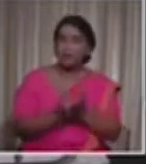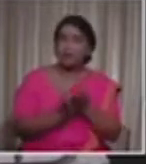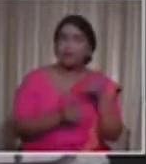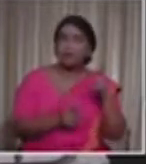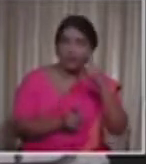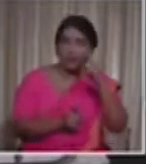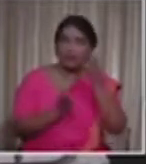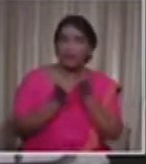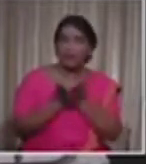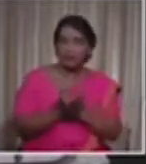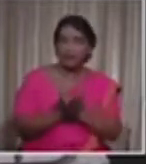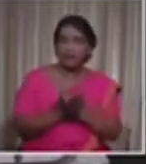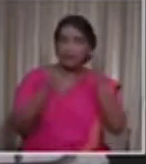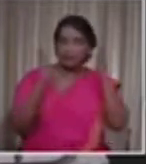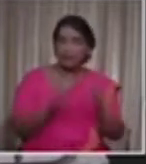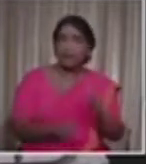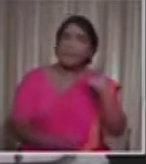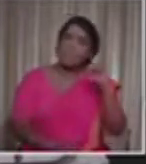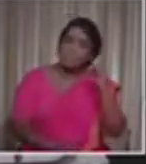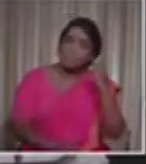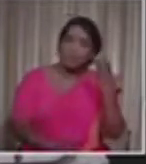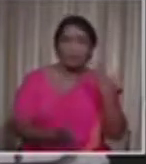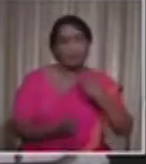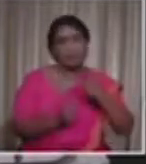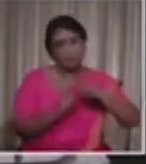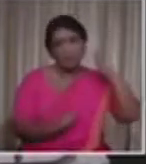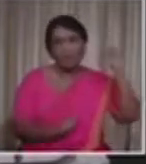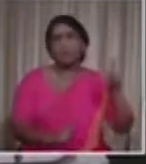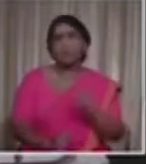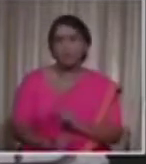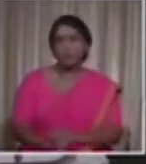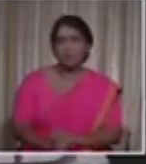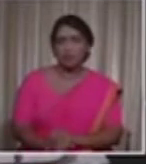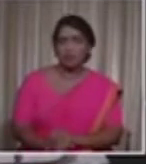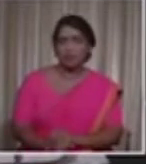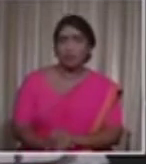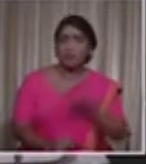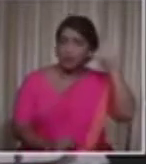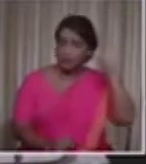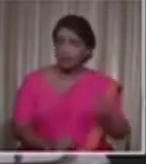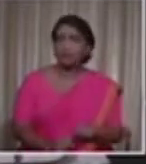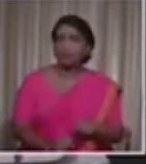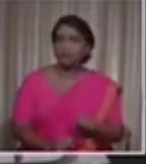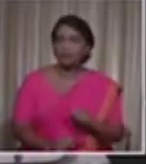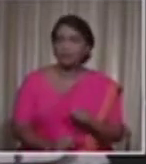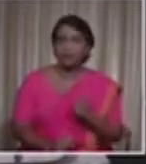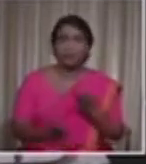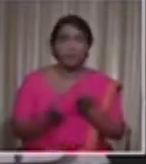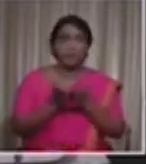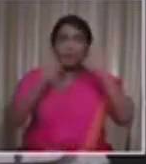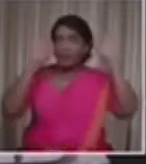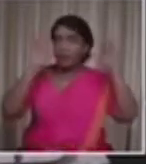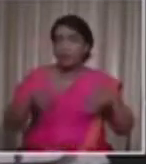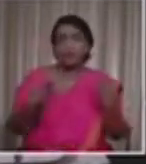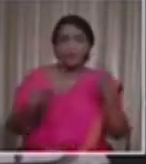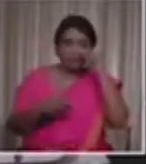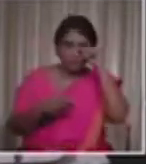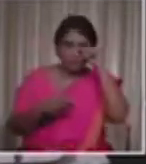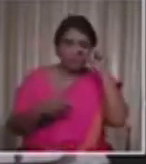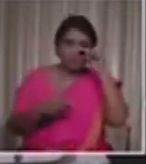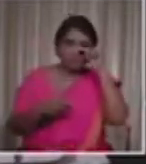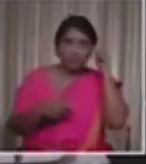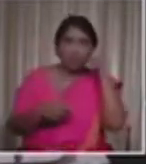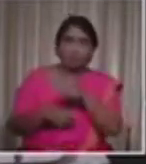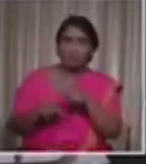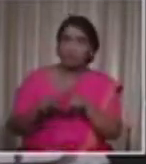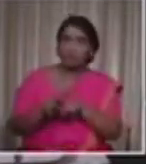එක නැවට ඕනනම් බැලඩ් එකට 50ට හරි යන්න ගෙවන්න කියලා. අරගෙන ගියන්න. මොකද කිසි එක නැවක් නැහැ. ඉතින් මේ මෙතන බලන්නේ